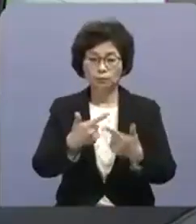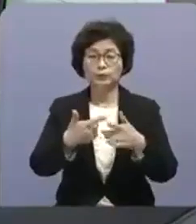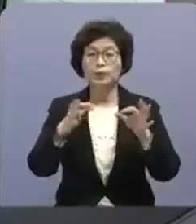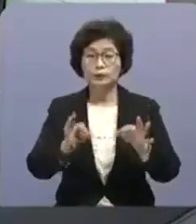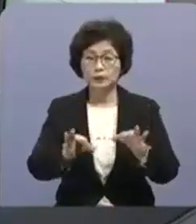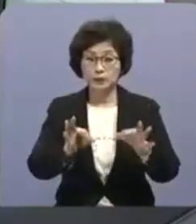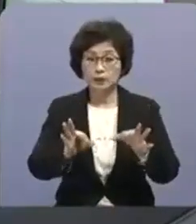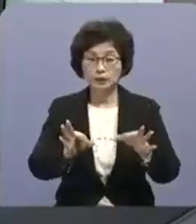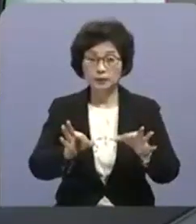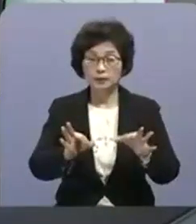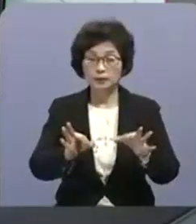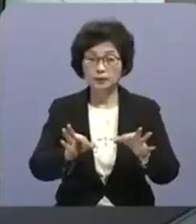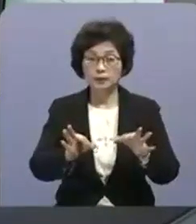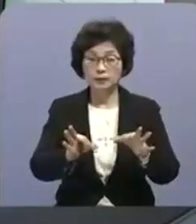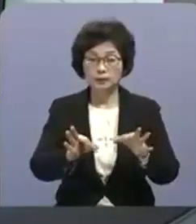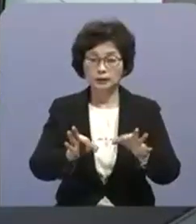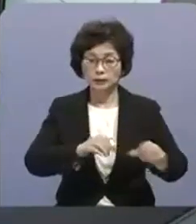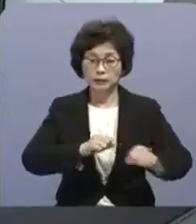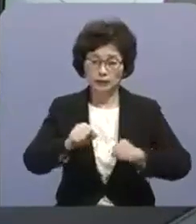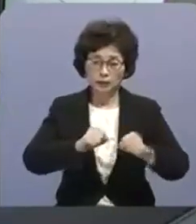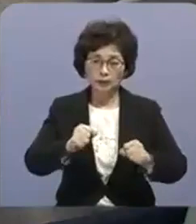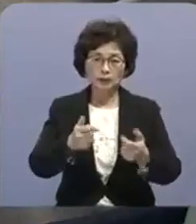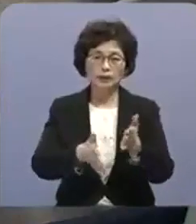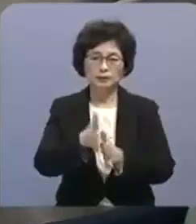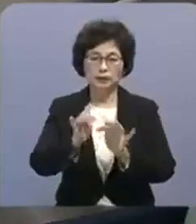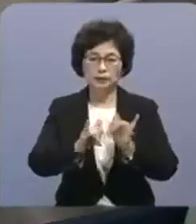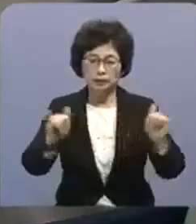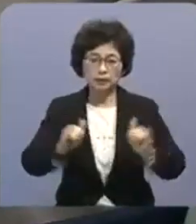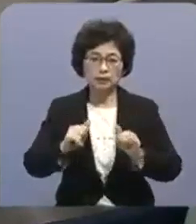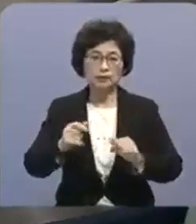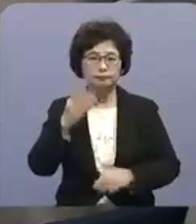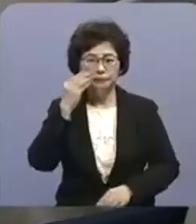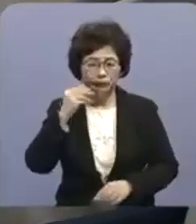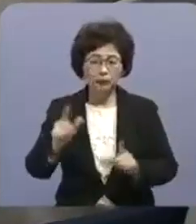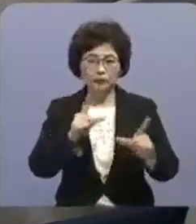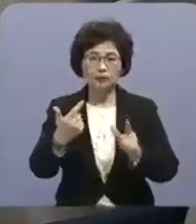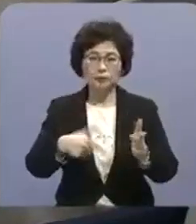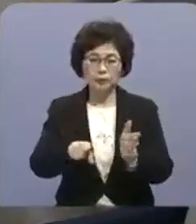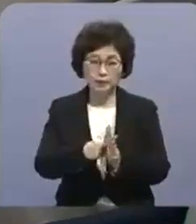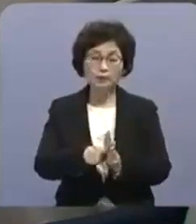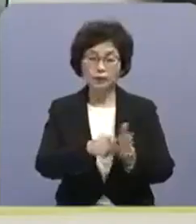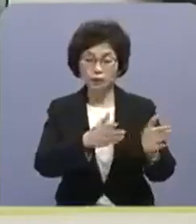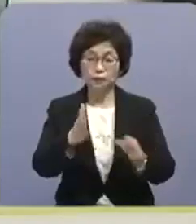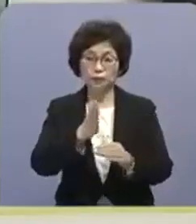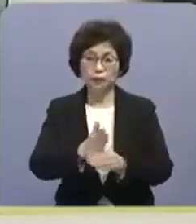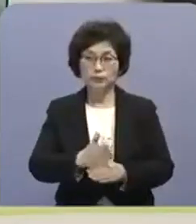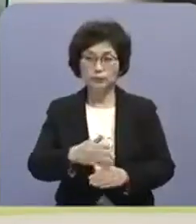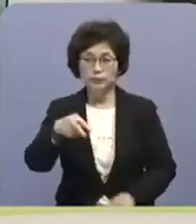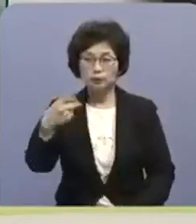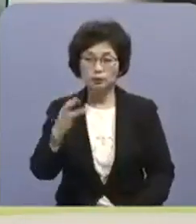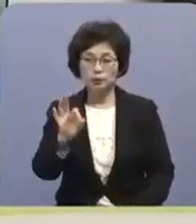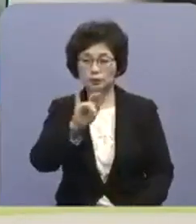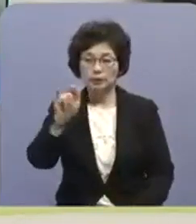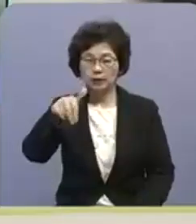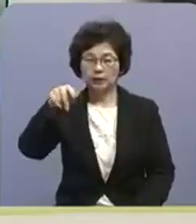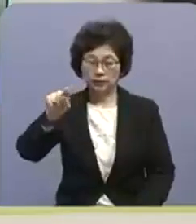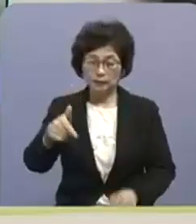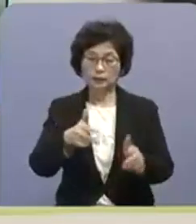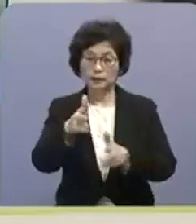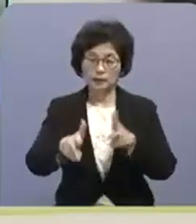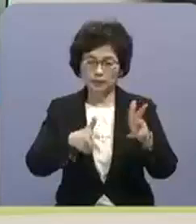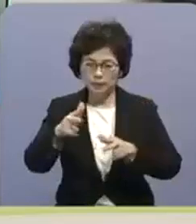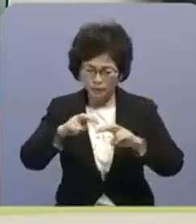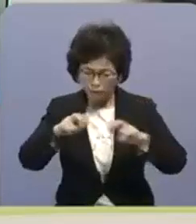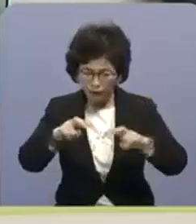부산은행은 거래 활성화와 시민생활 플랫폼 구축 등을 준비하고 있습니다. 동백전 사업 운영을 통해 얻게 되는 데이터를